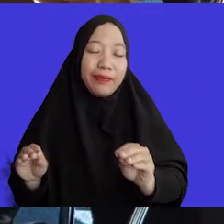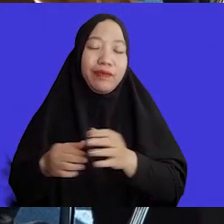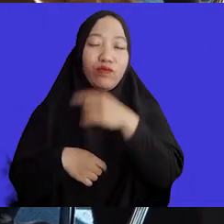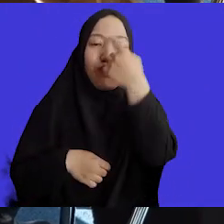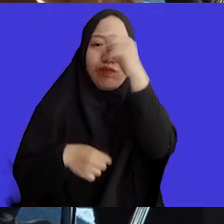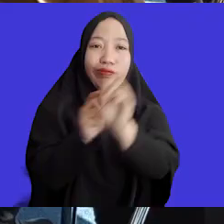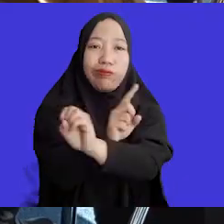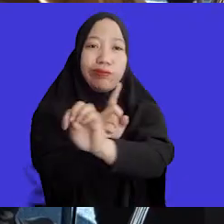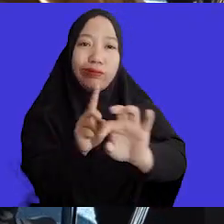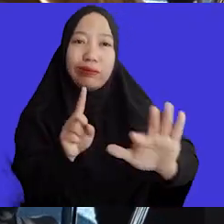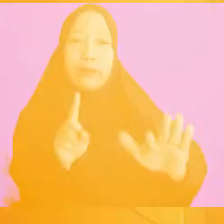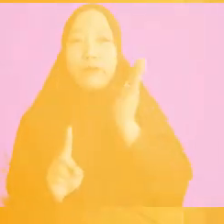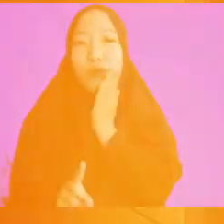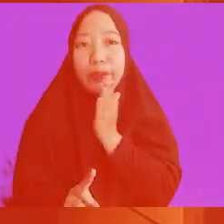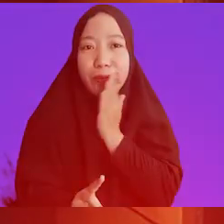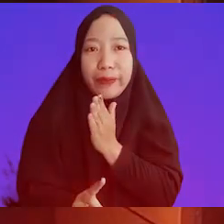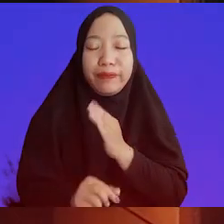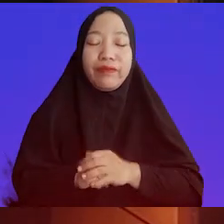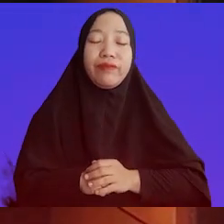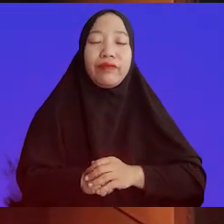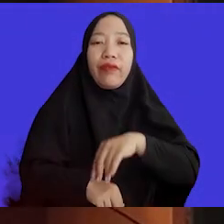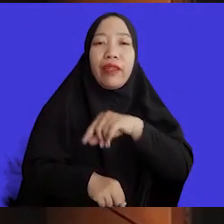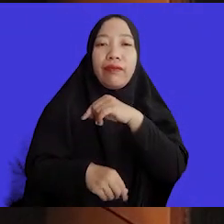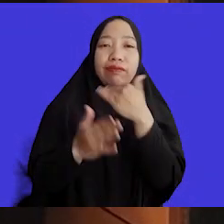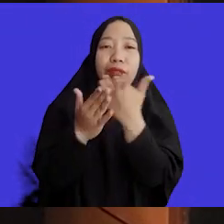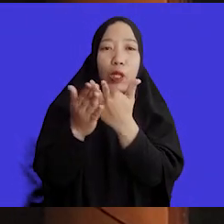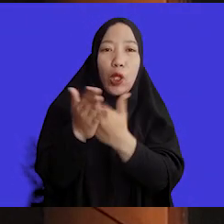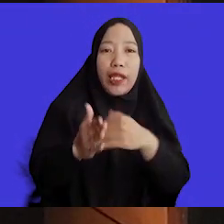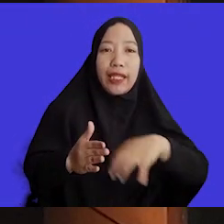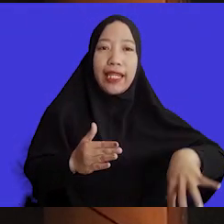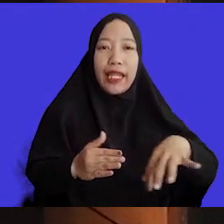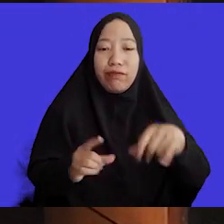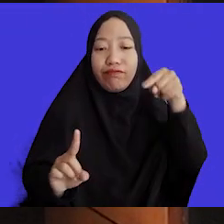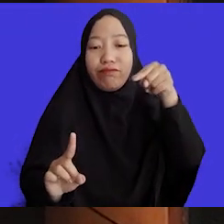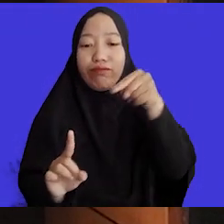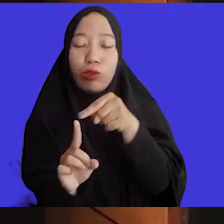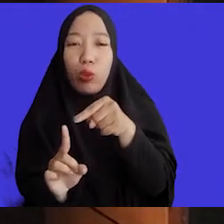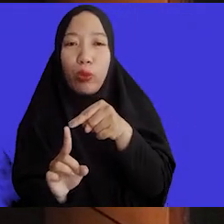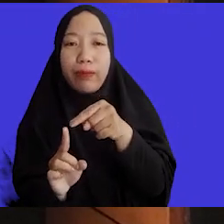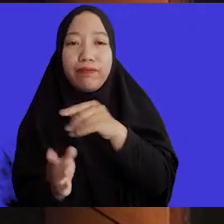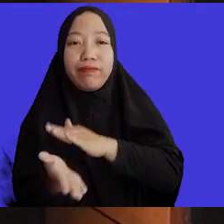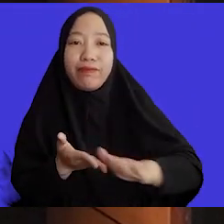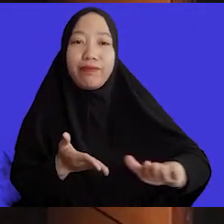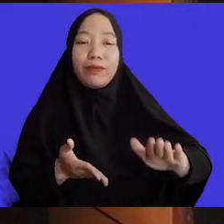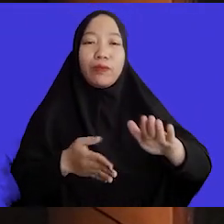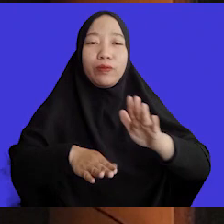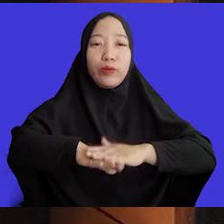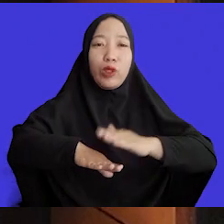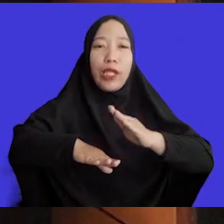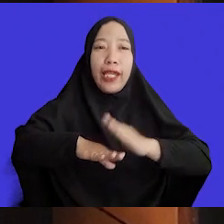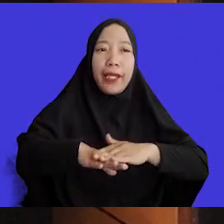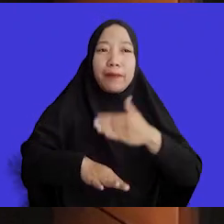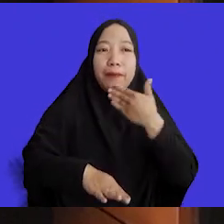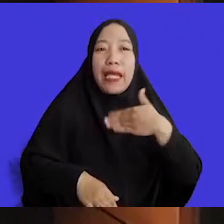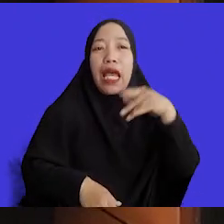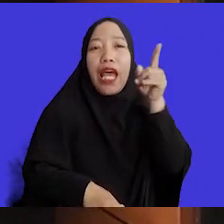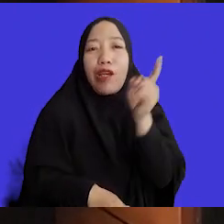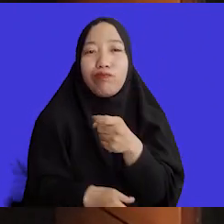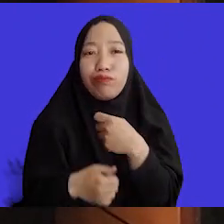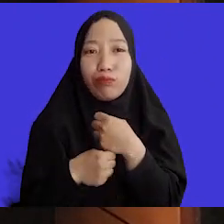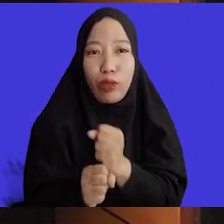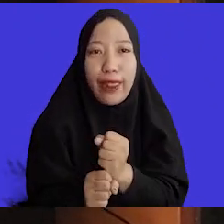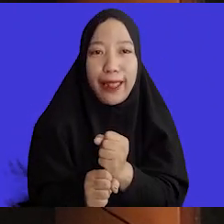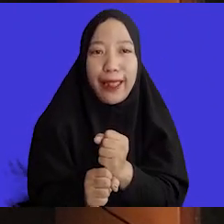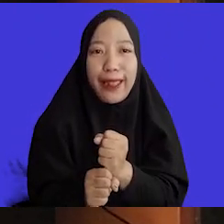pengimbasan kepada generasi muda. Peraturan-peraturan daerah terkait dengan pelestarian budaya termasuk bahasa harus segera